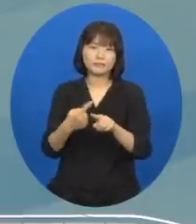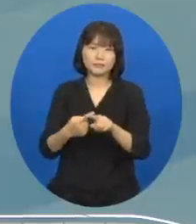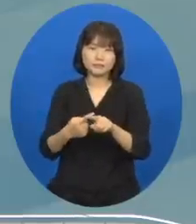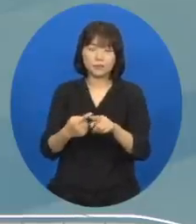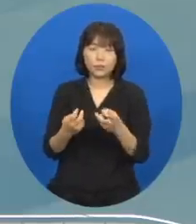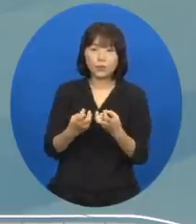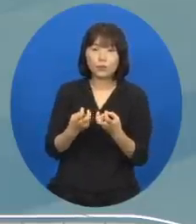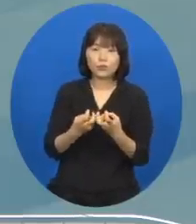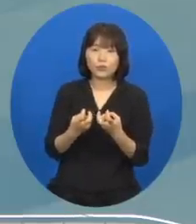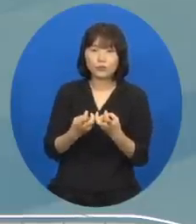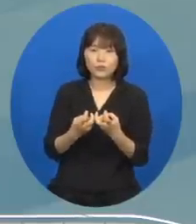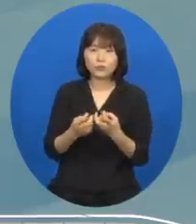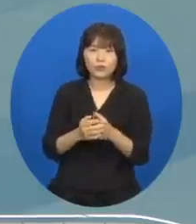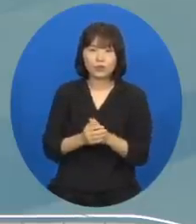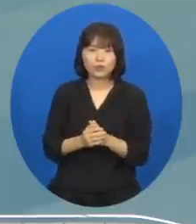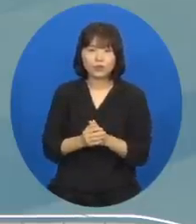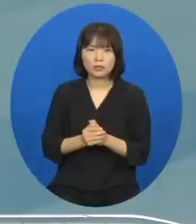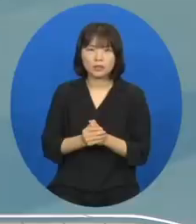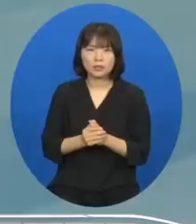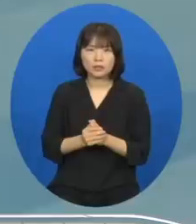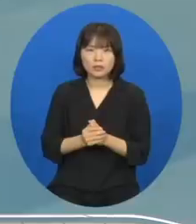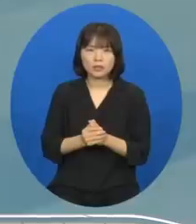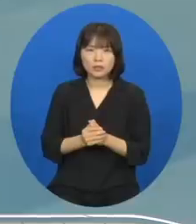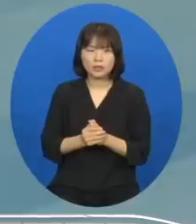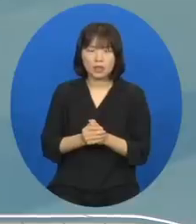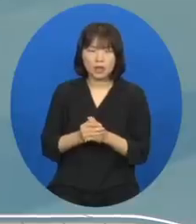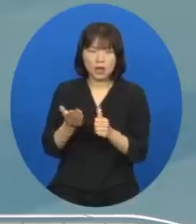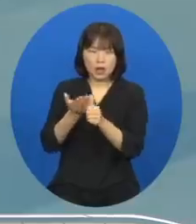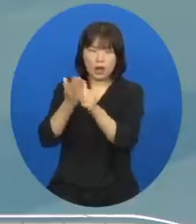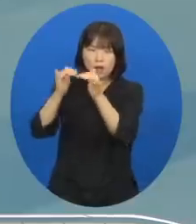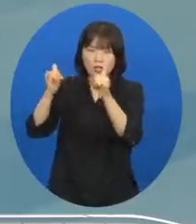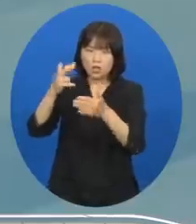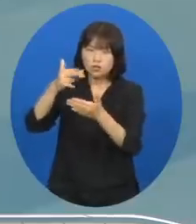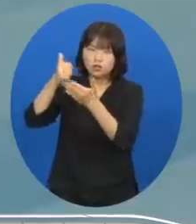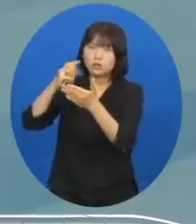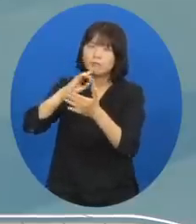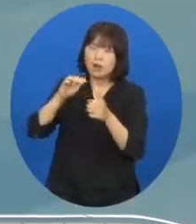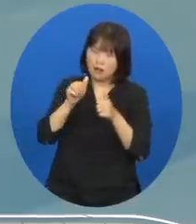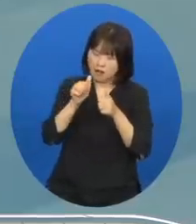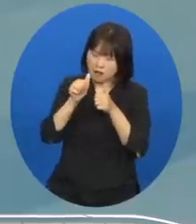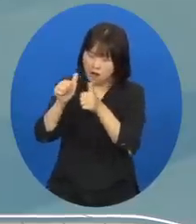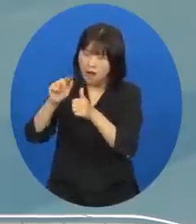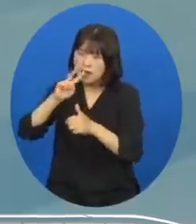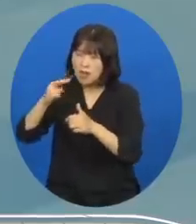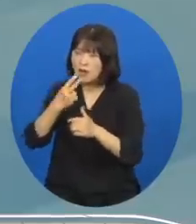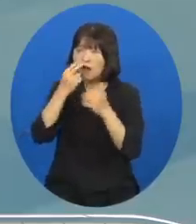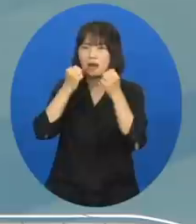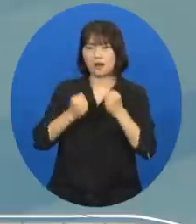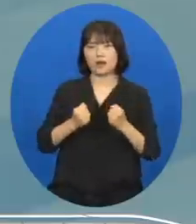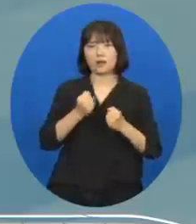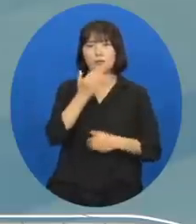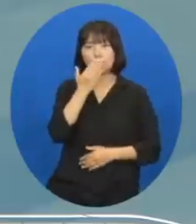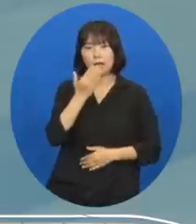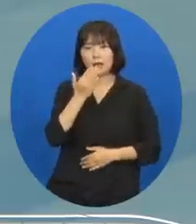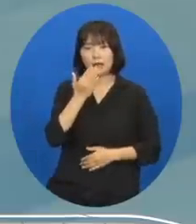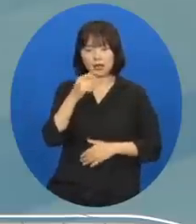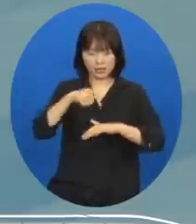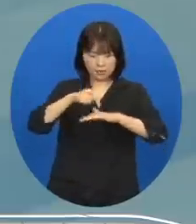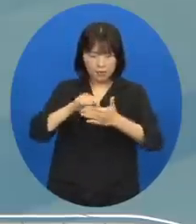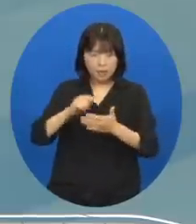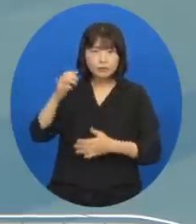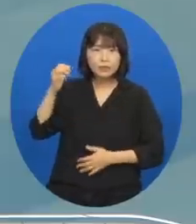되죠? 죽으라고 목자이신 주님만 따라가야 사는 거예요. 여러분이 이 마음을